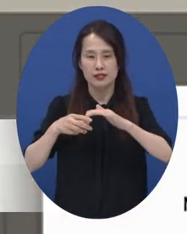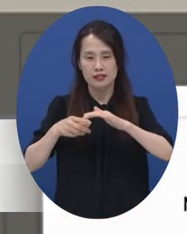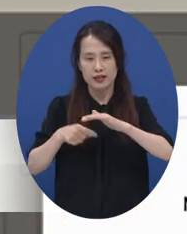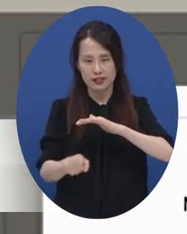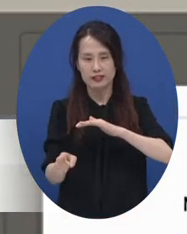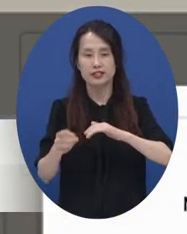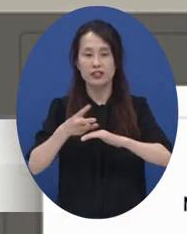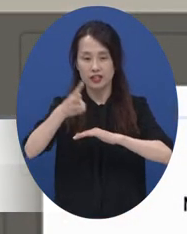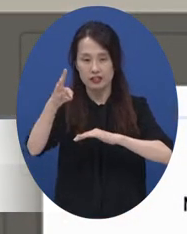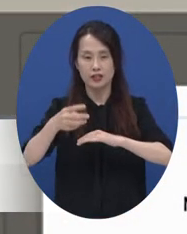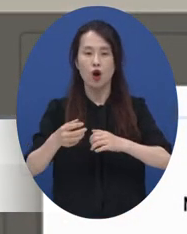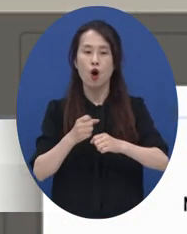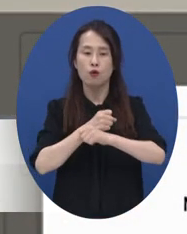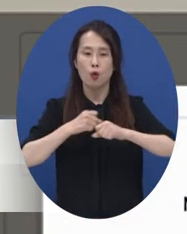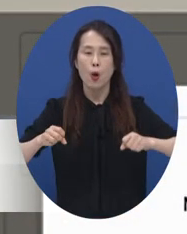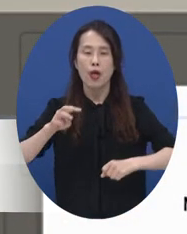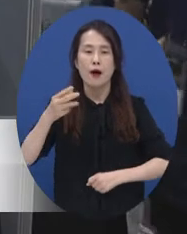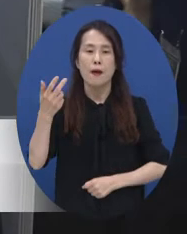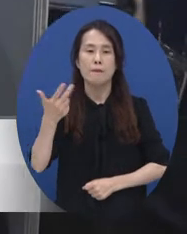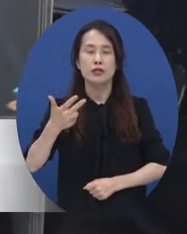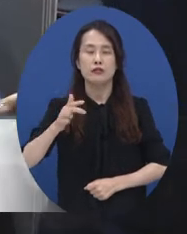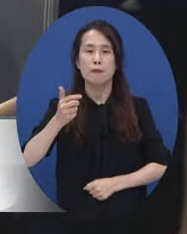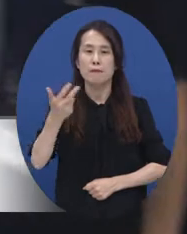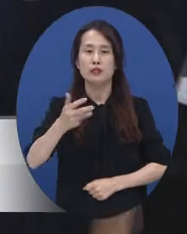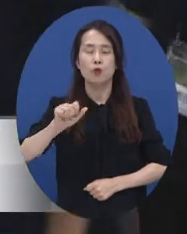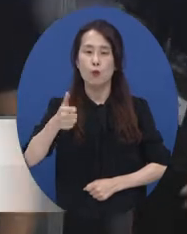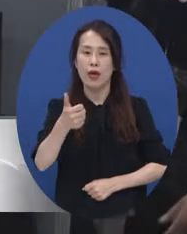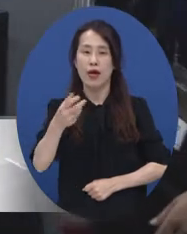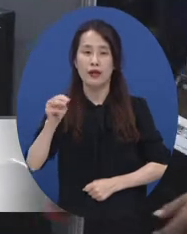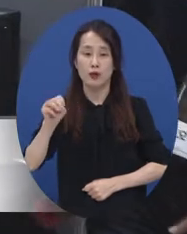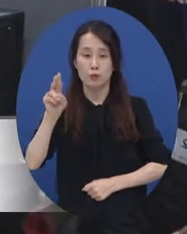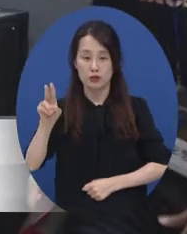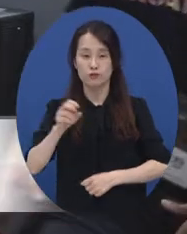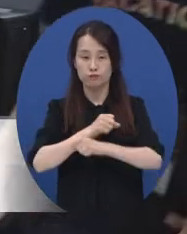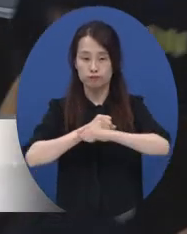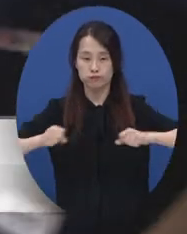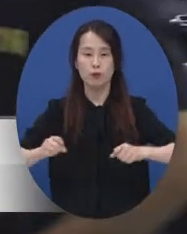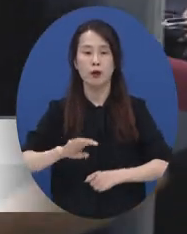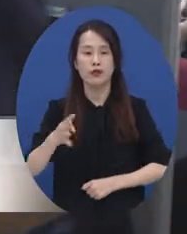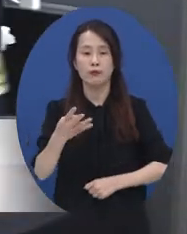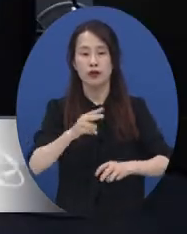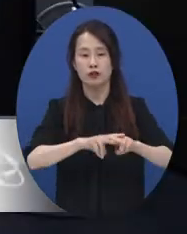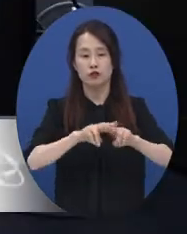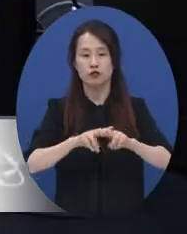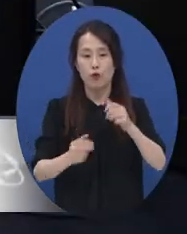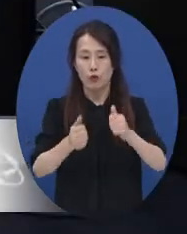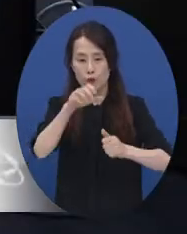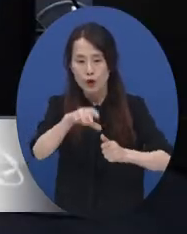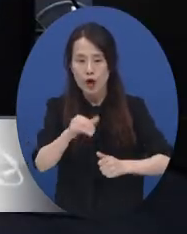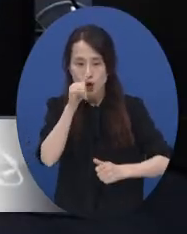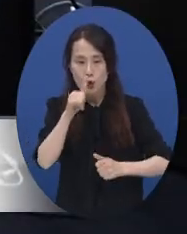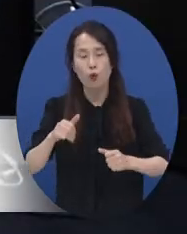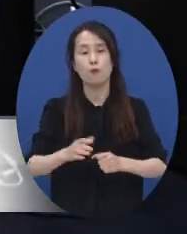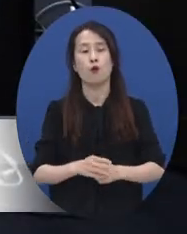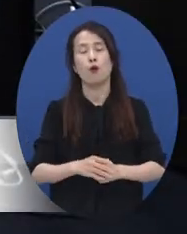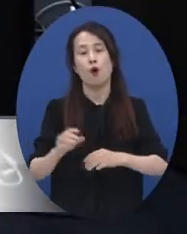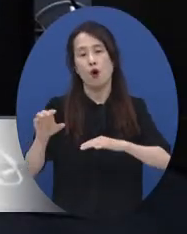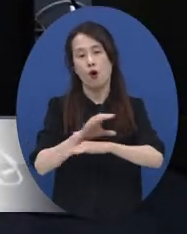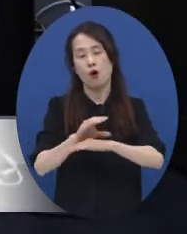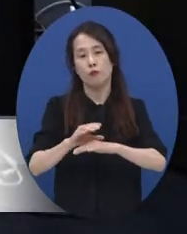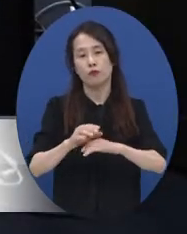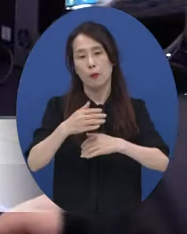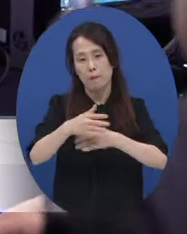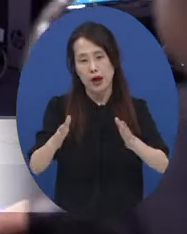1층의 8천 5백 제곱미터 규모 4 백석의 주병 기전과 54개의 보조경기장 pc 방 스튜디오 등 이